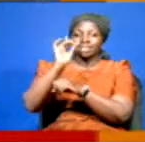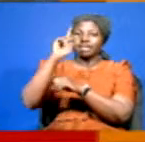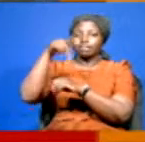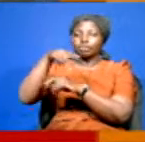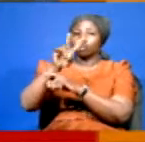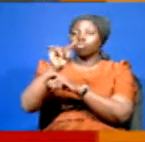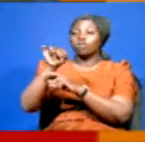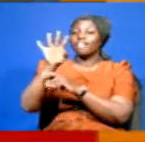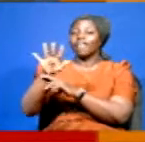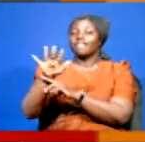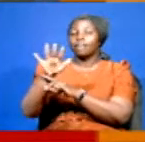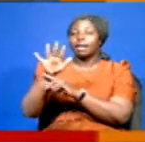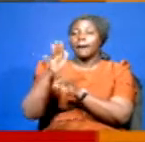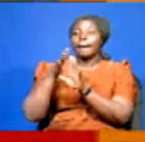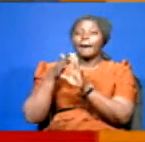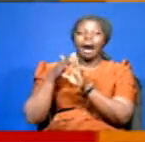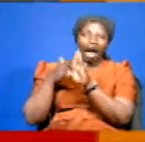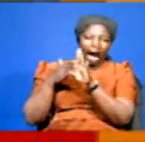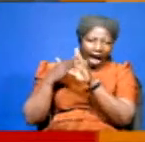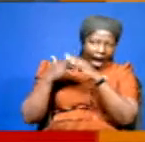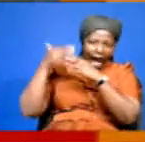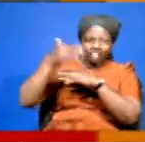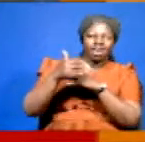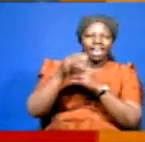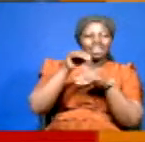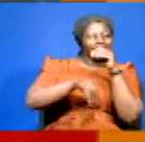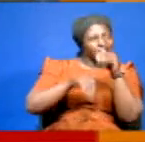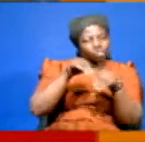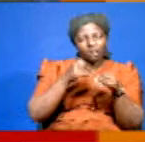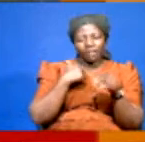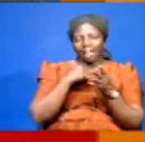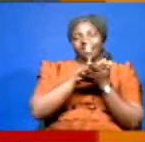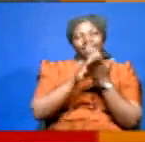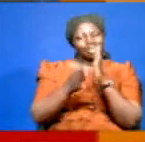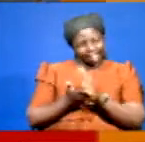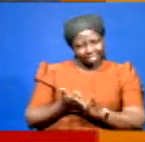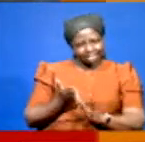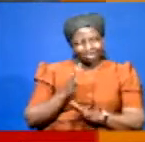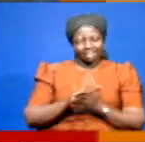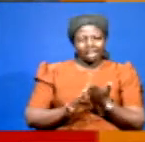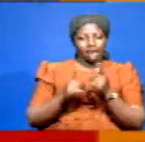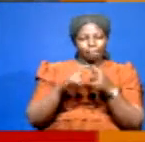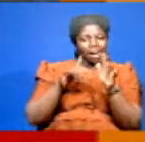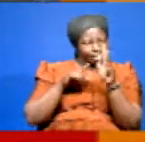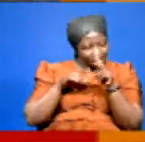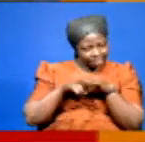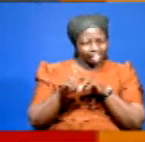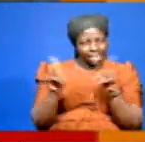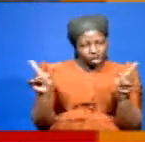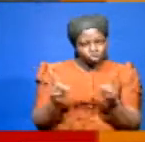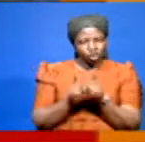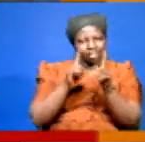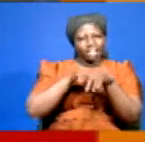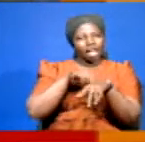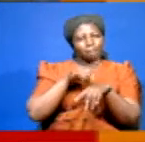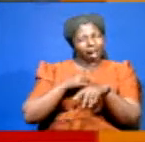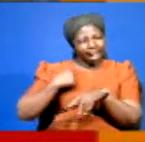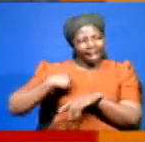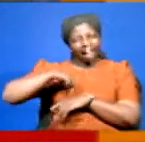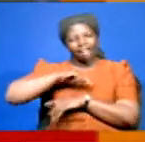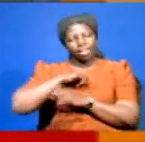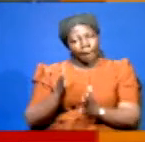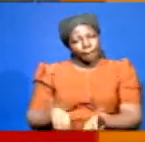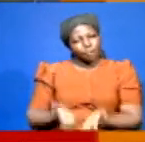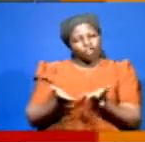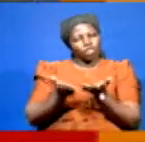na chochote, lakini kwa muda mchache, kwa muda mfupi sana, tulijimudu na tukajikakamua na kuridhisha wananchi